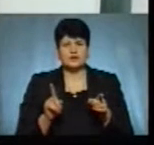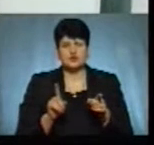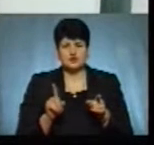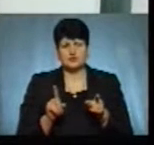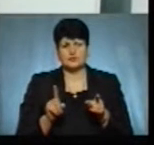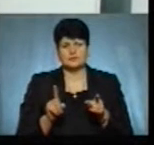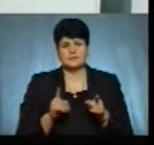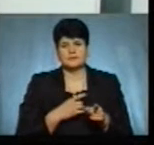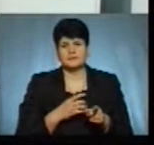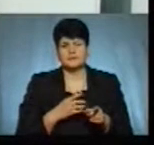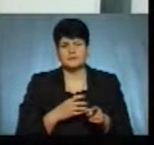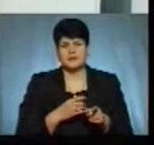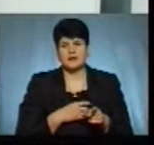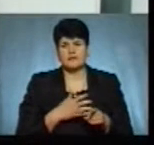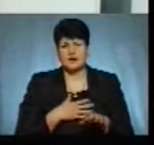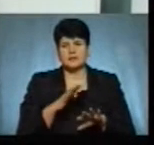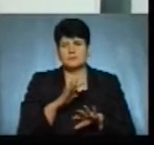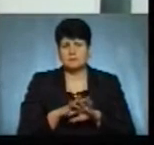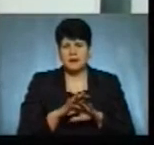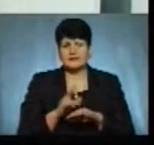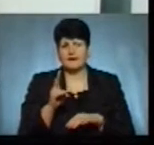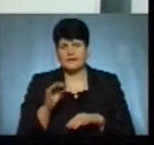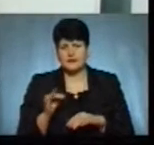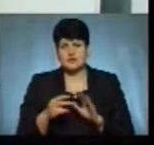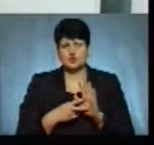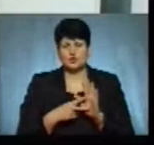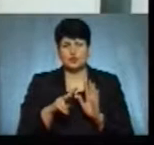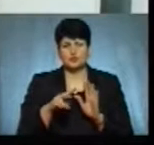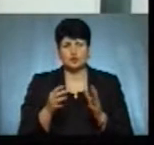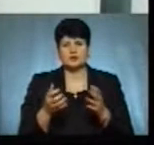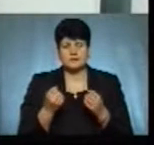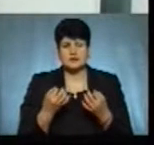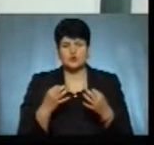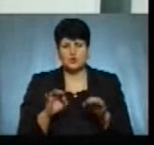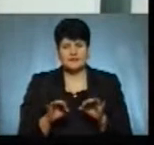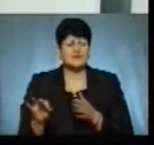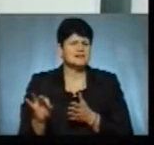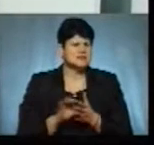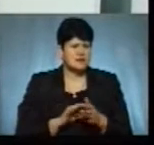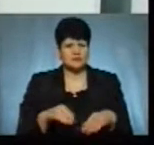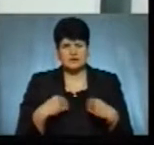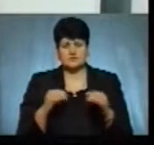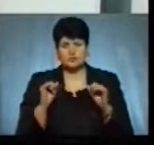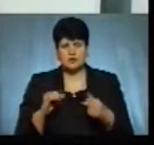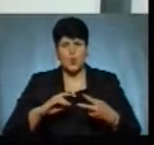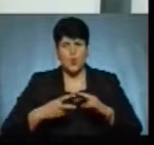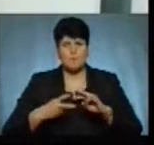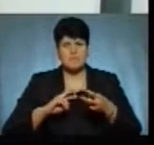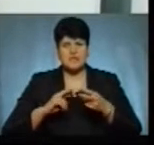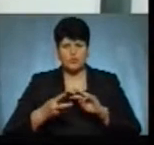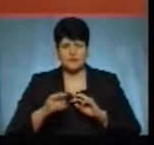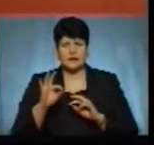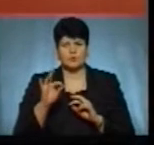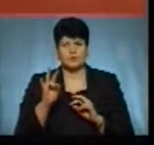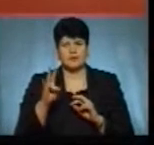комерційні банки вже з 7 лютого, отримавши дозвіл і зразу надавши можливість громадянам обмінювати онлайн-валюту,